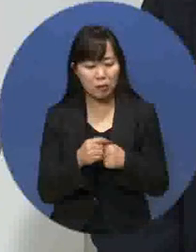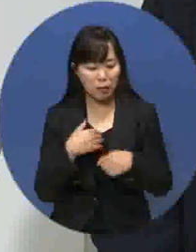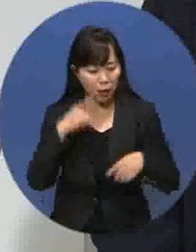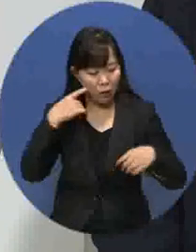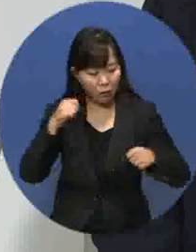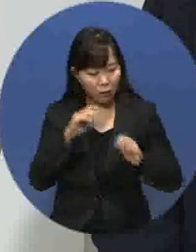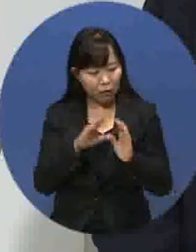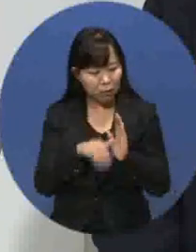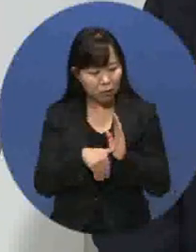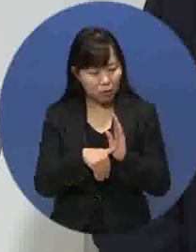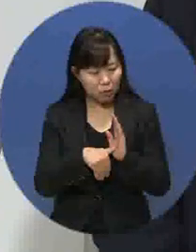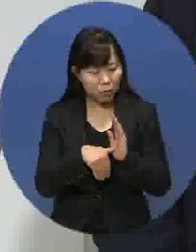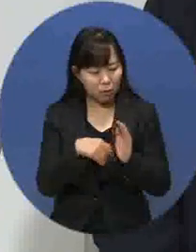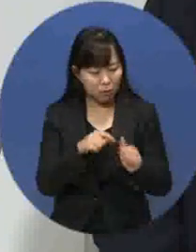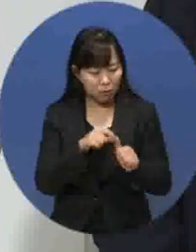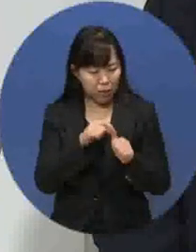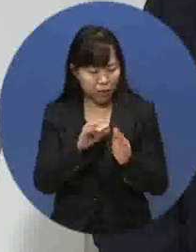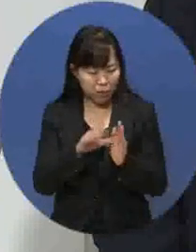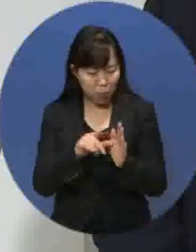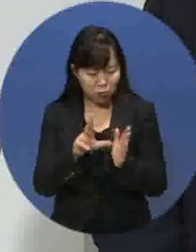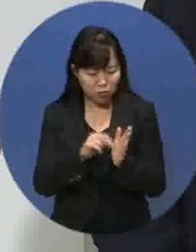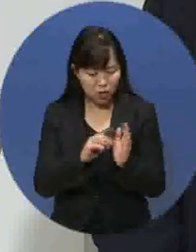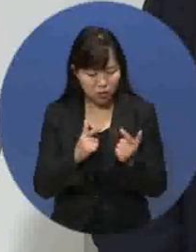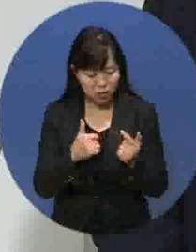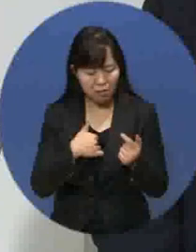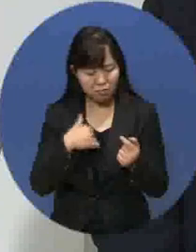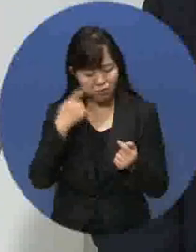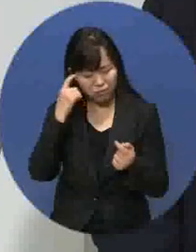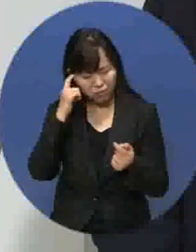연기하는데 캐스팅 되는데 문제가 있지 않을까 막 했었는데